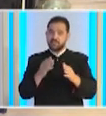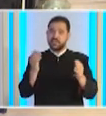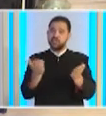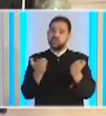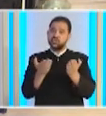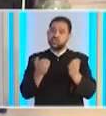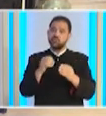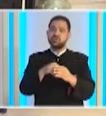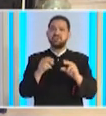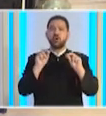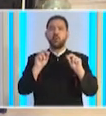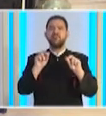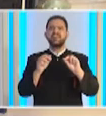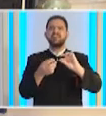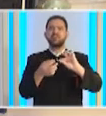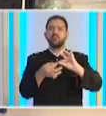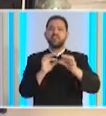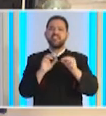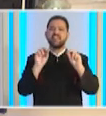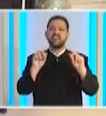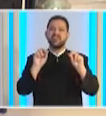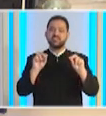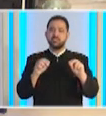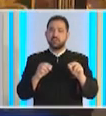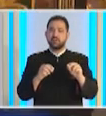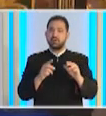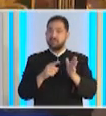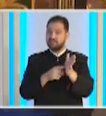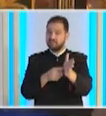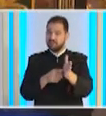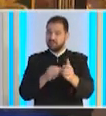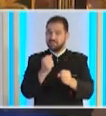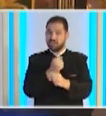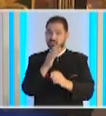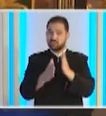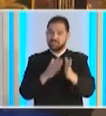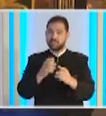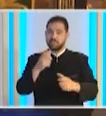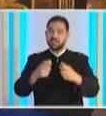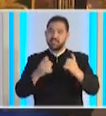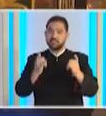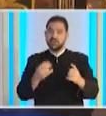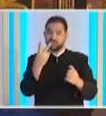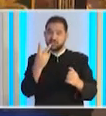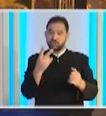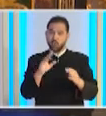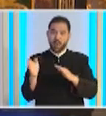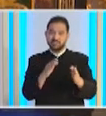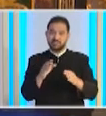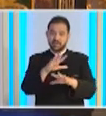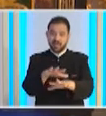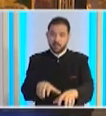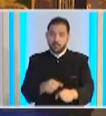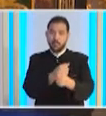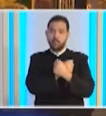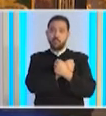dar și în predici și catehezele noastre, aud vorbindu-se despre aceste două aspecte, despre